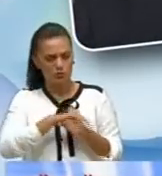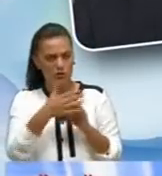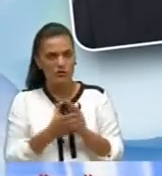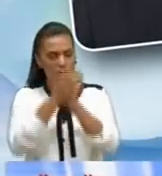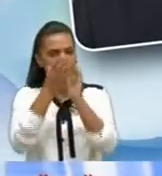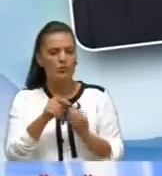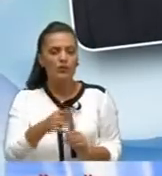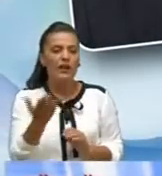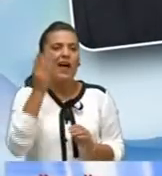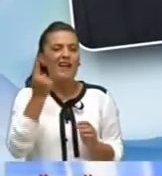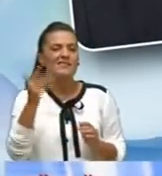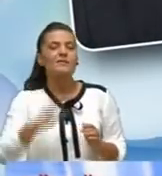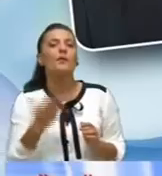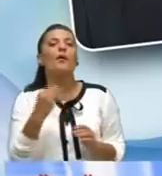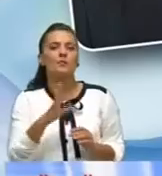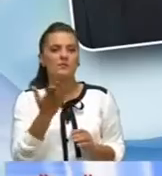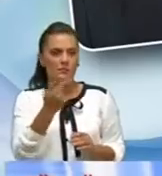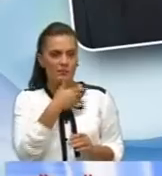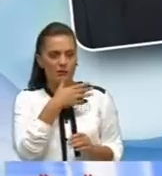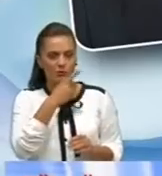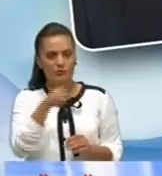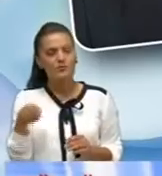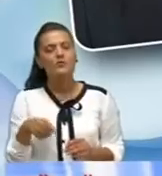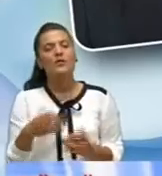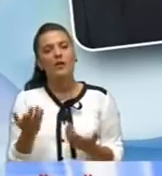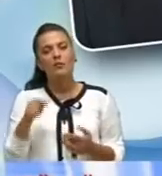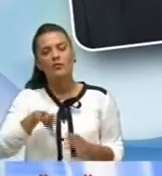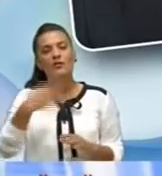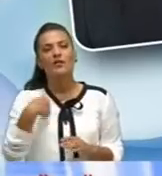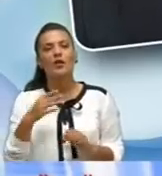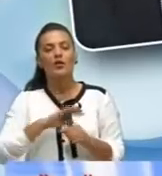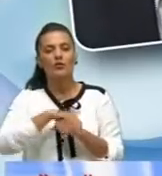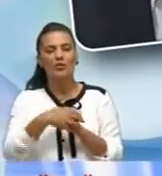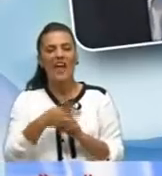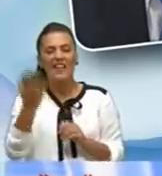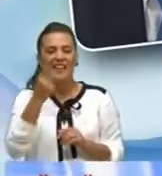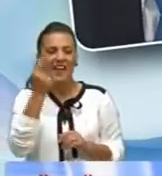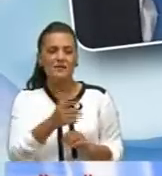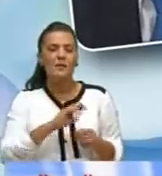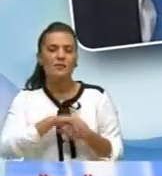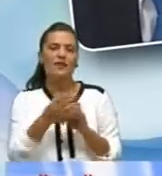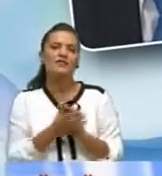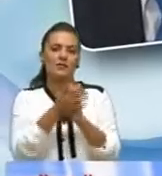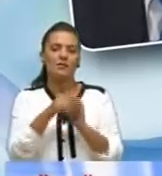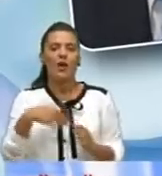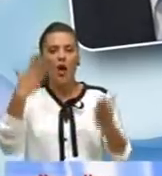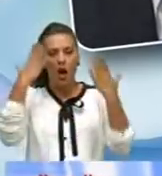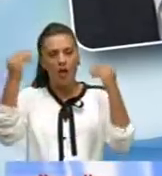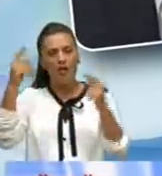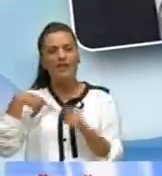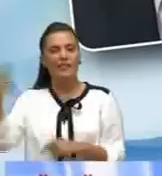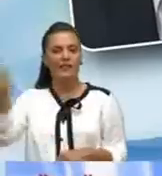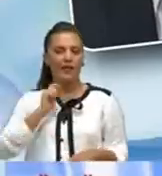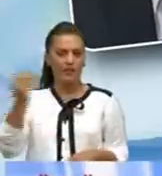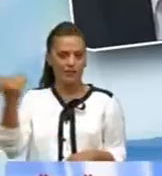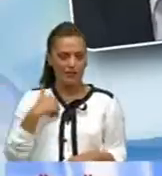oldunuz. Bundan azı olmaz. Farkındasınız. Bundan sonraki minimum hedef dünya şampiyonu. Zaten. Minimum hedef. Ama başka yarışmalar da var. Hollanda'dan teklif